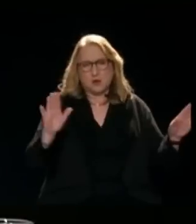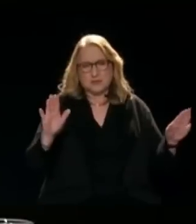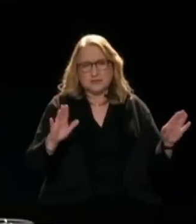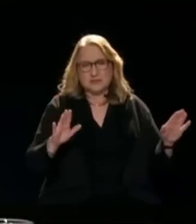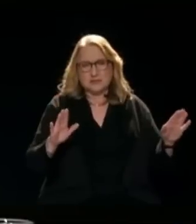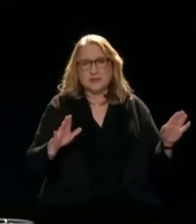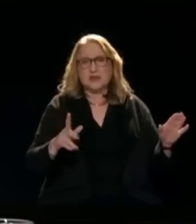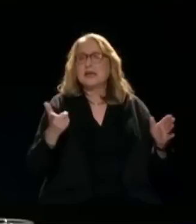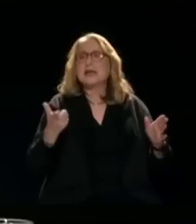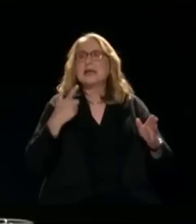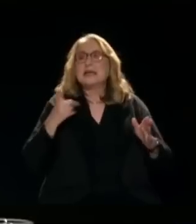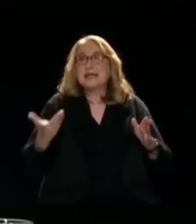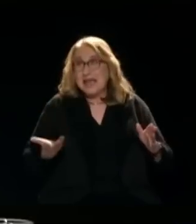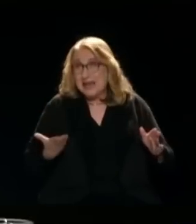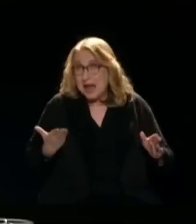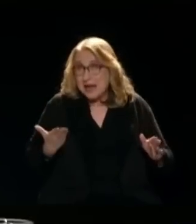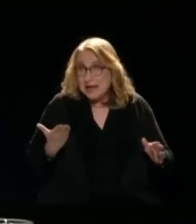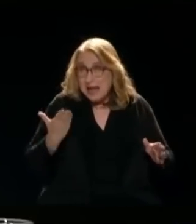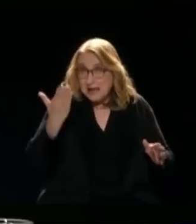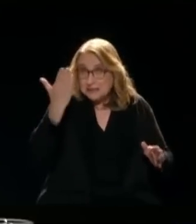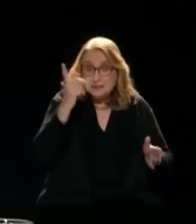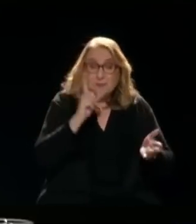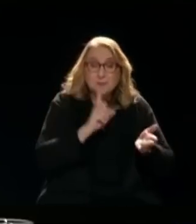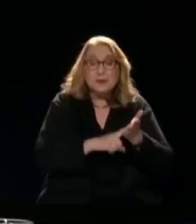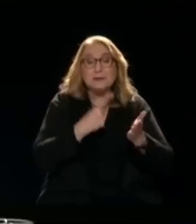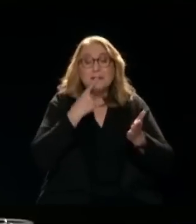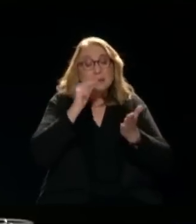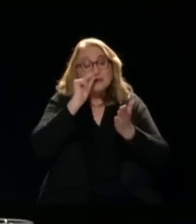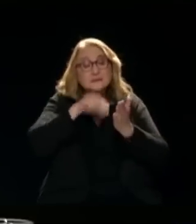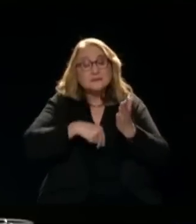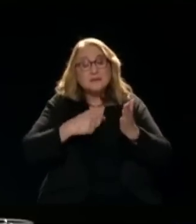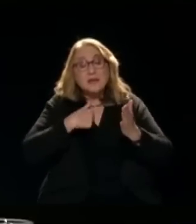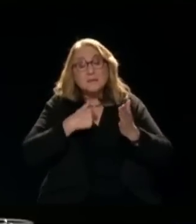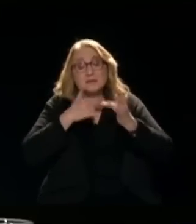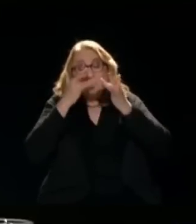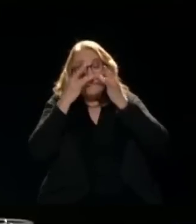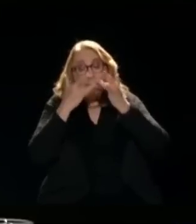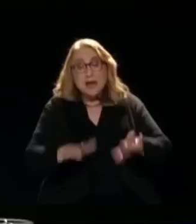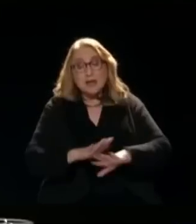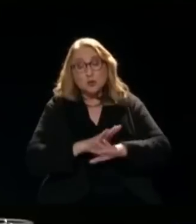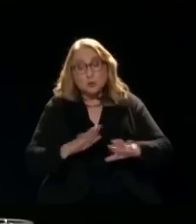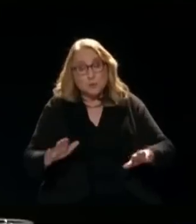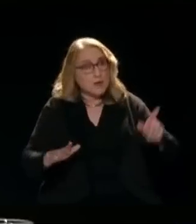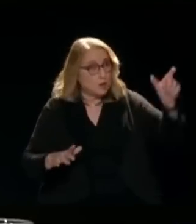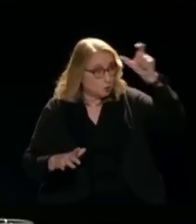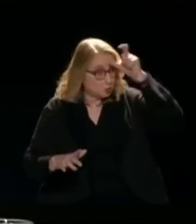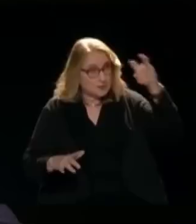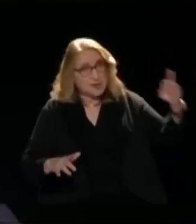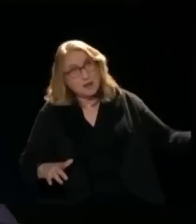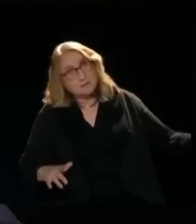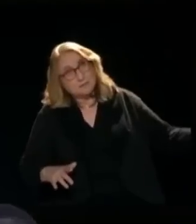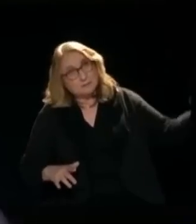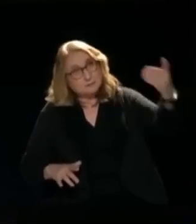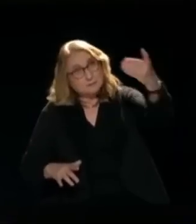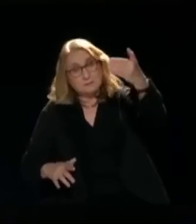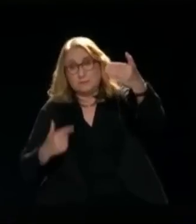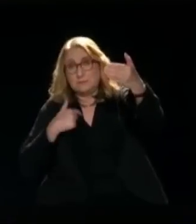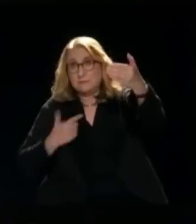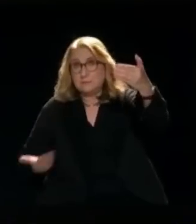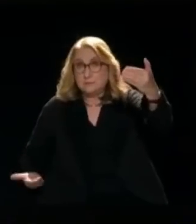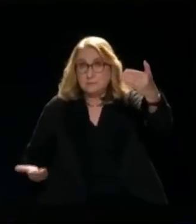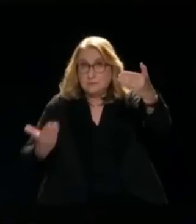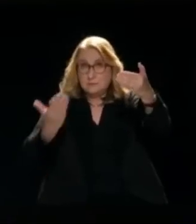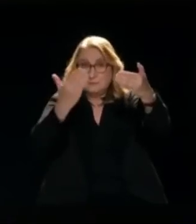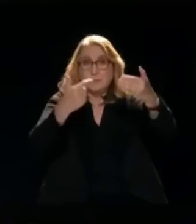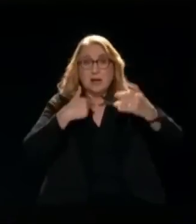κυριαρχία μας. Και η Τουρκία θα πάει με τις διεκδικήσεις της, Σε ένα δικαστήριο. Συνεπώς σημαίνει ότι θα συμφωνήσει για ποια θέματα θα πας